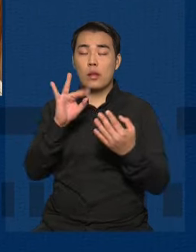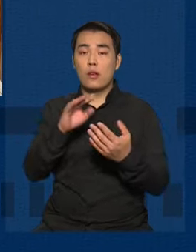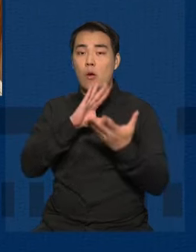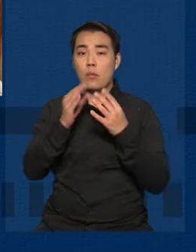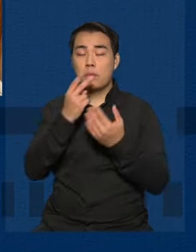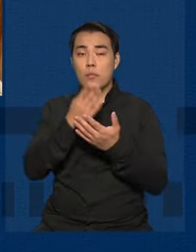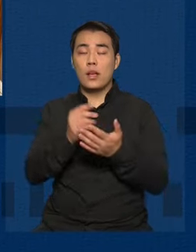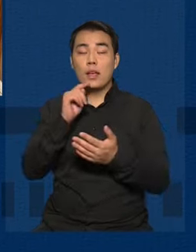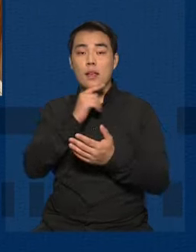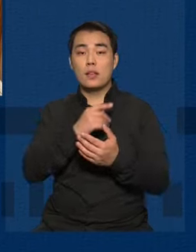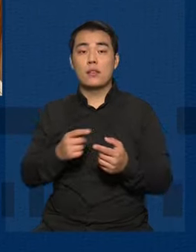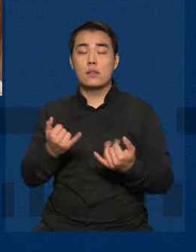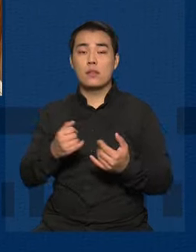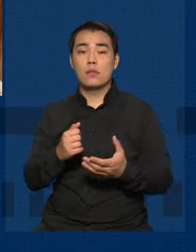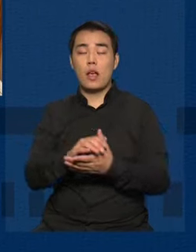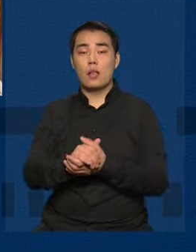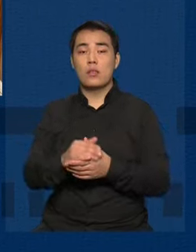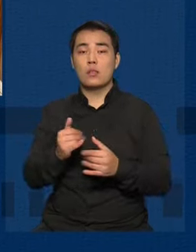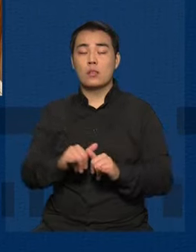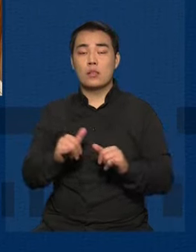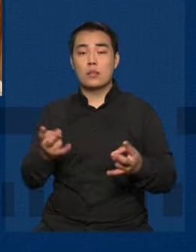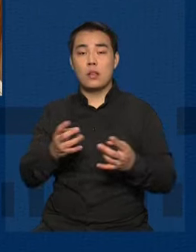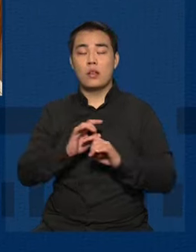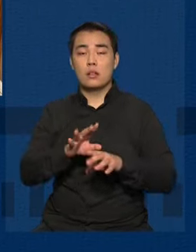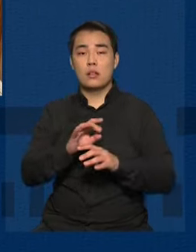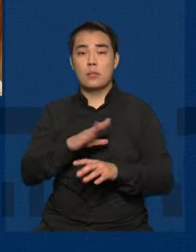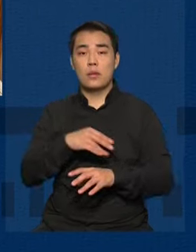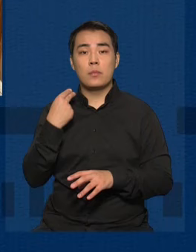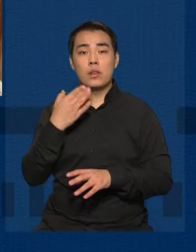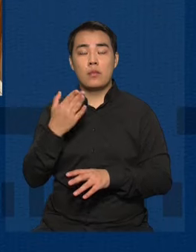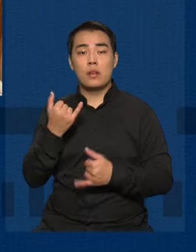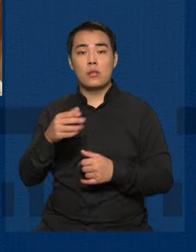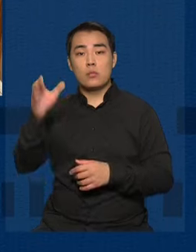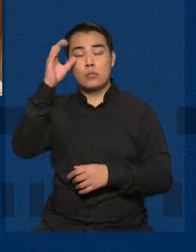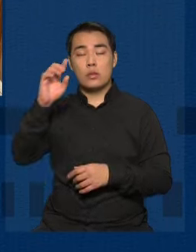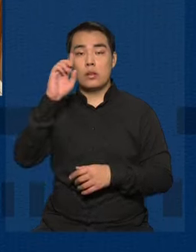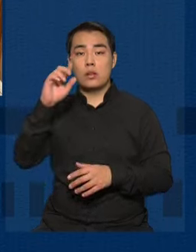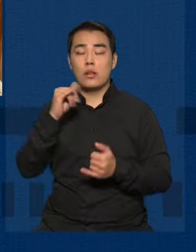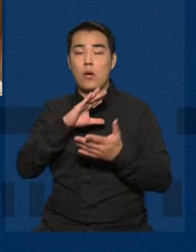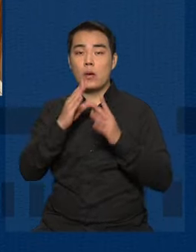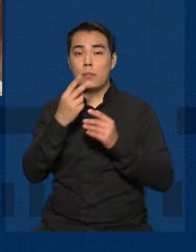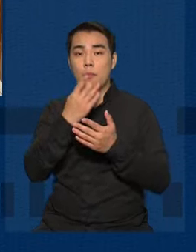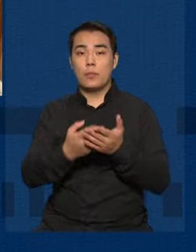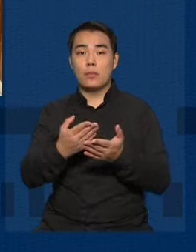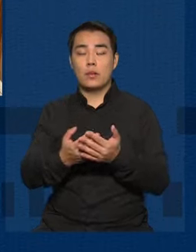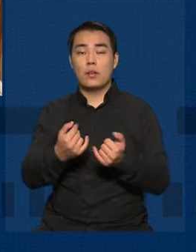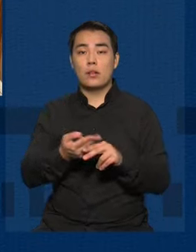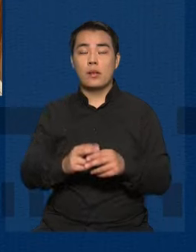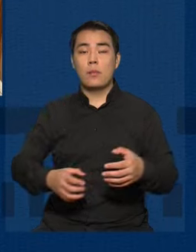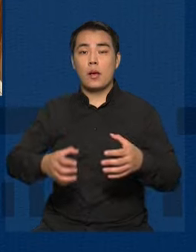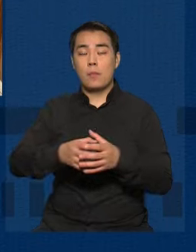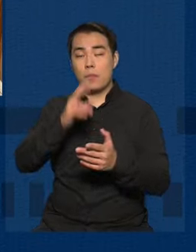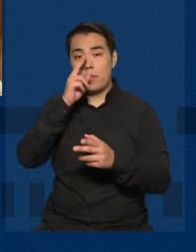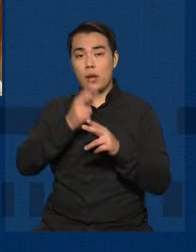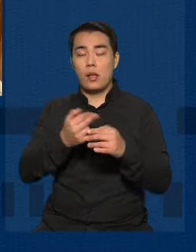экономикалық салалардағы байланыстарын нығайту қажет екендігін айтты. Президент түркі мемлекеттер ұйымының ақсақалдар кеңесі бауырлас халықтардың